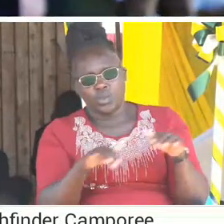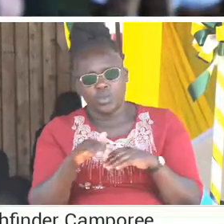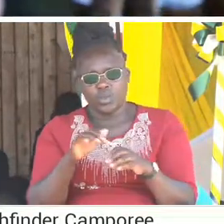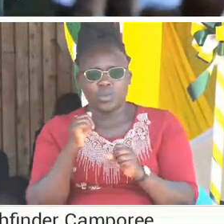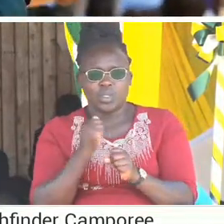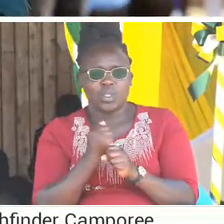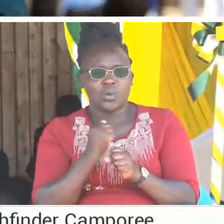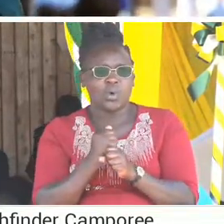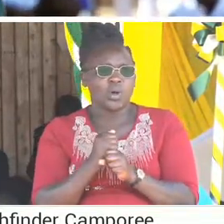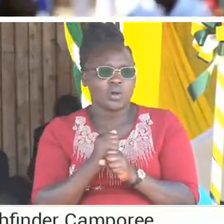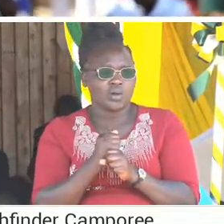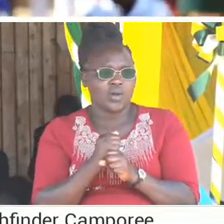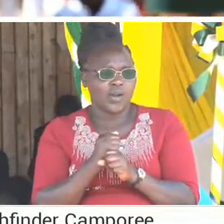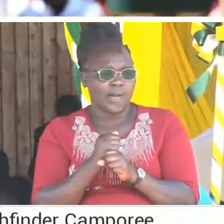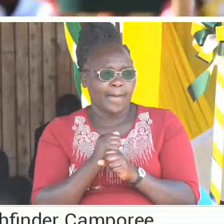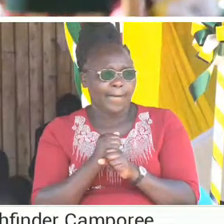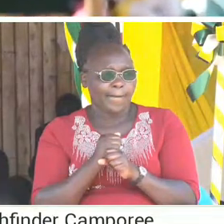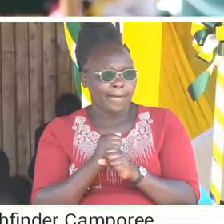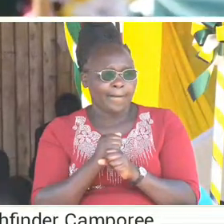ndio wajibu tuliopewa.